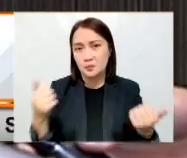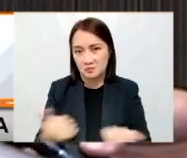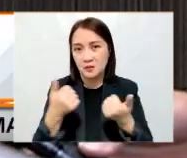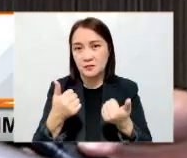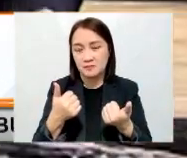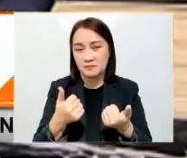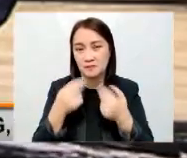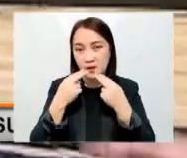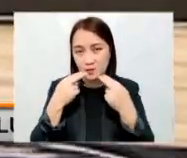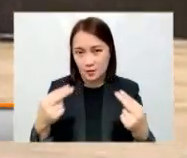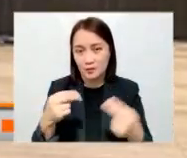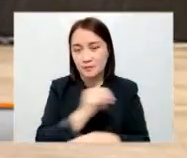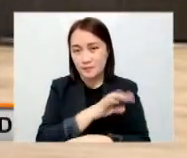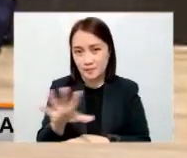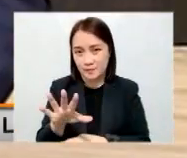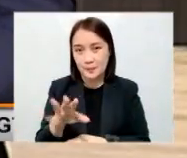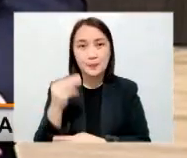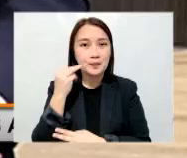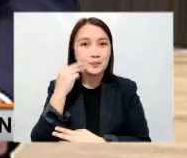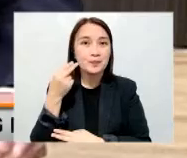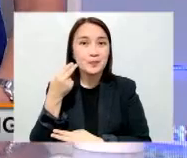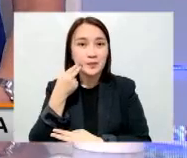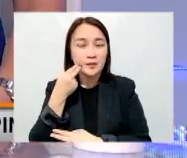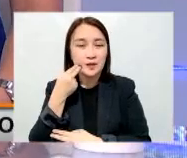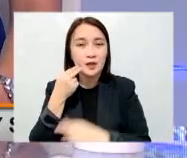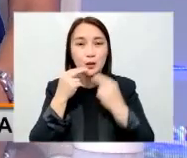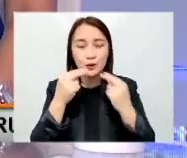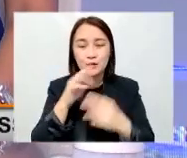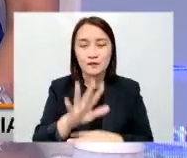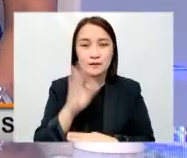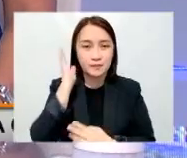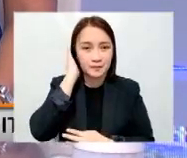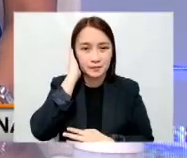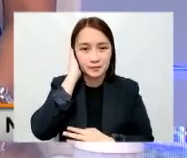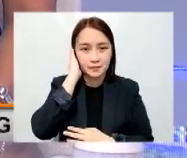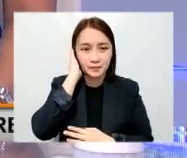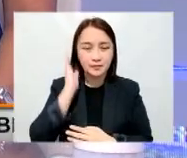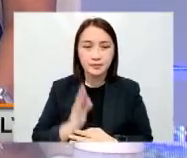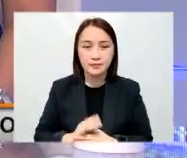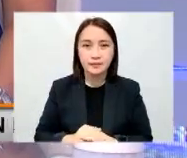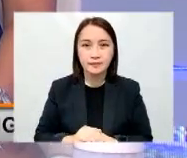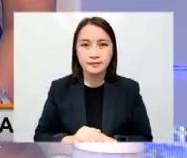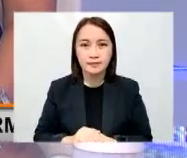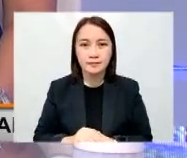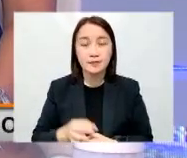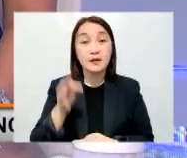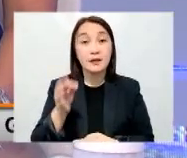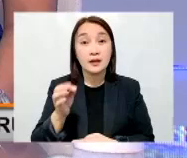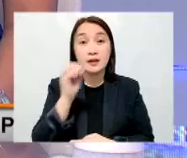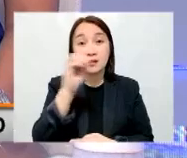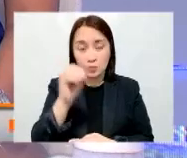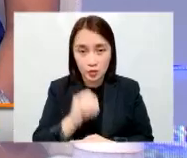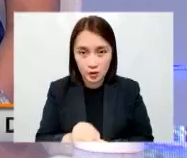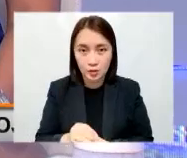sa Frontline, Maricel Halili, News 5. Hanggang 90% ng mga kasong naisampa sa korte ang